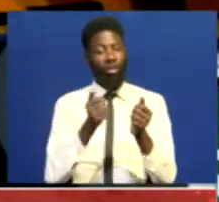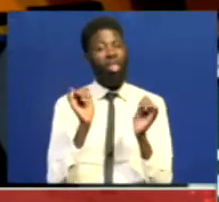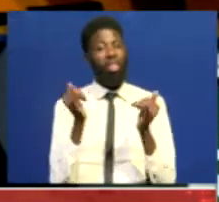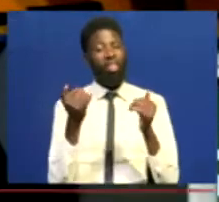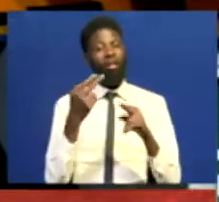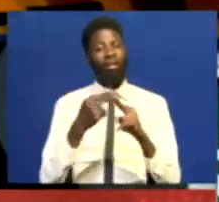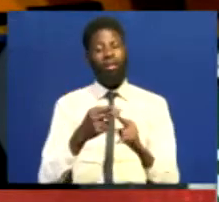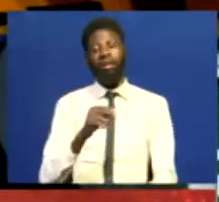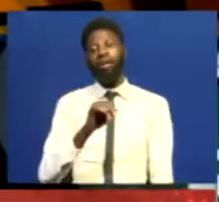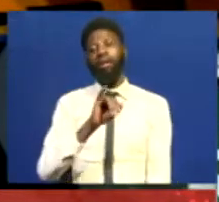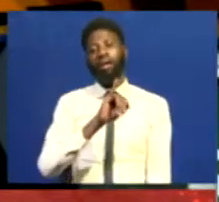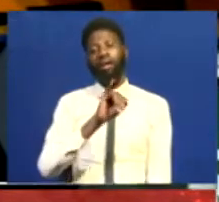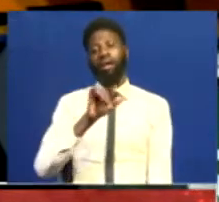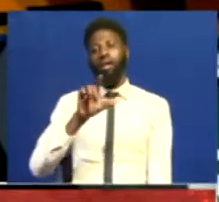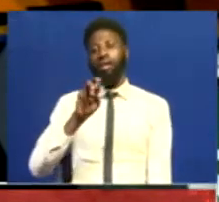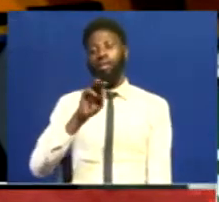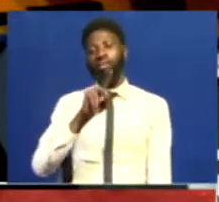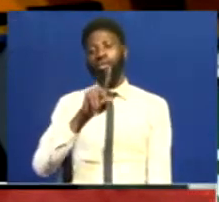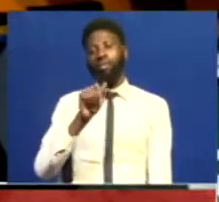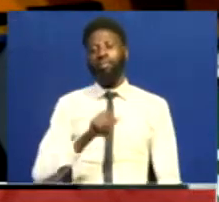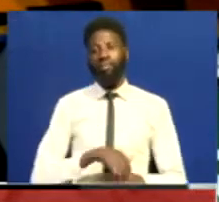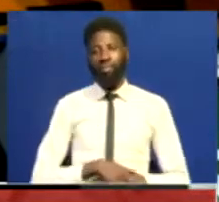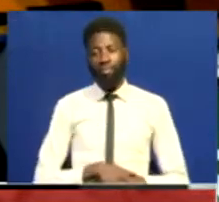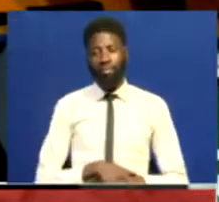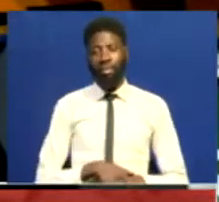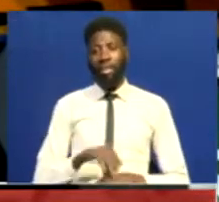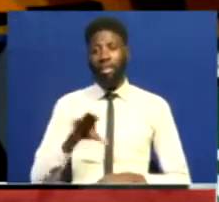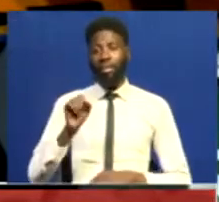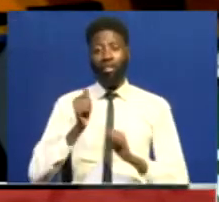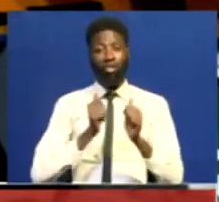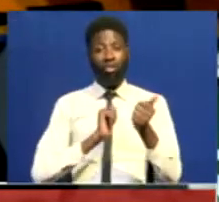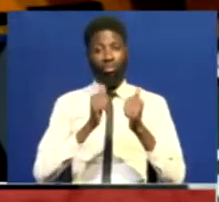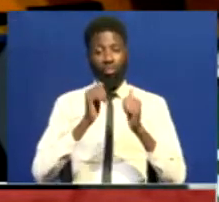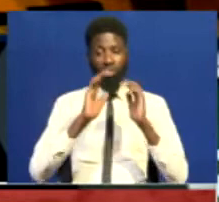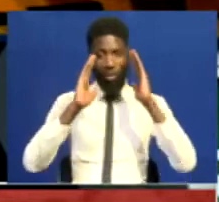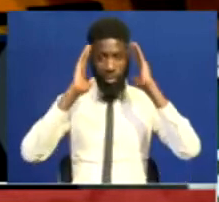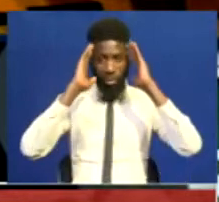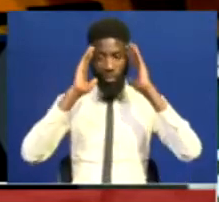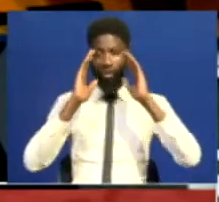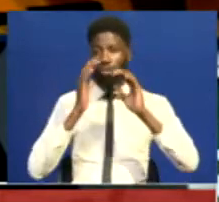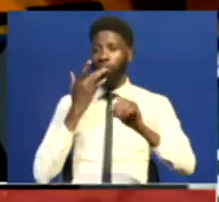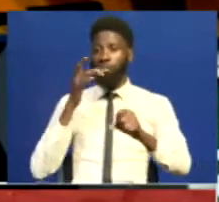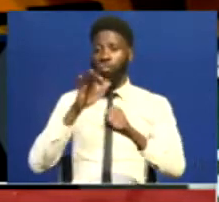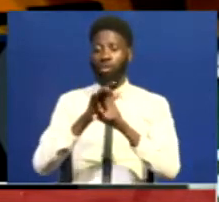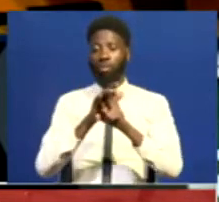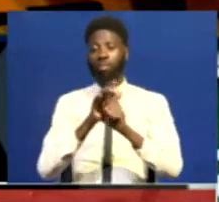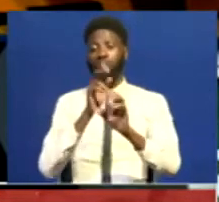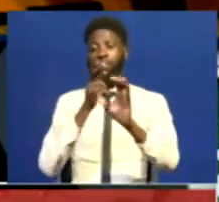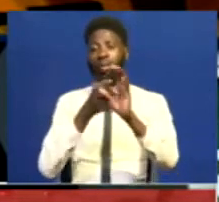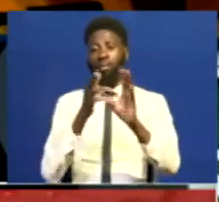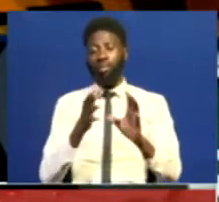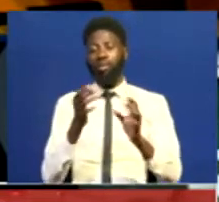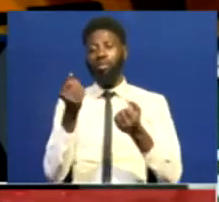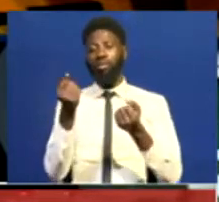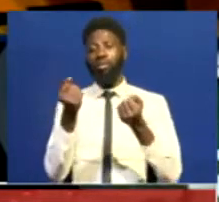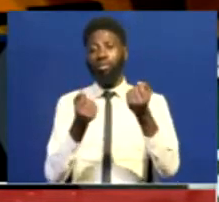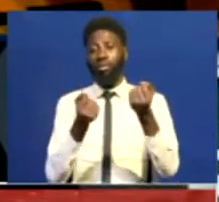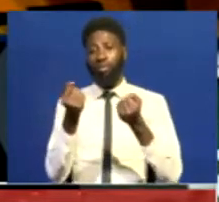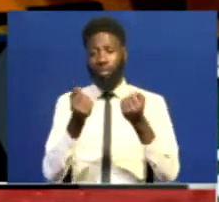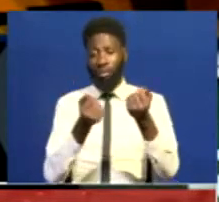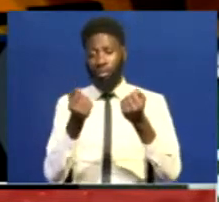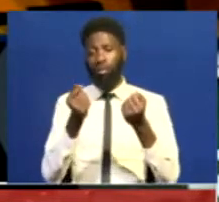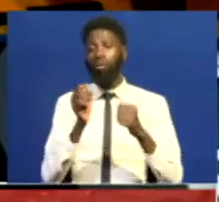Waziri wa michezo Ababu Namwamba amewahakikishia washiriki wa mashindano ya magari kuwa watapata usaidizi kutoka kwa mradi wa Talanta Hela. Namwamba